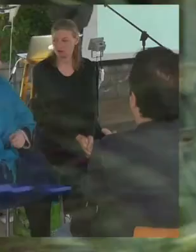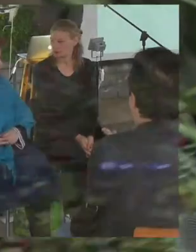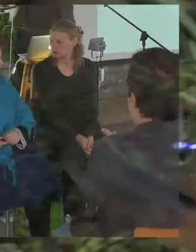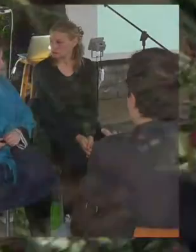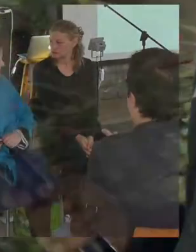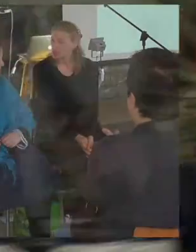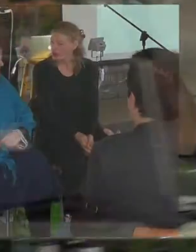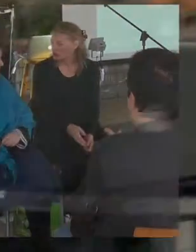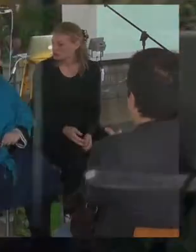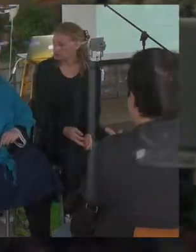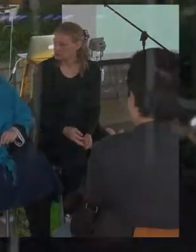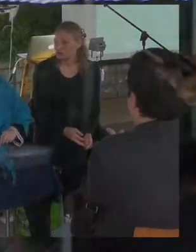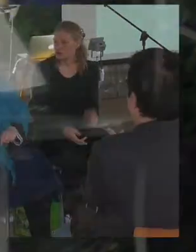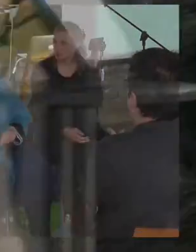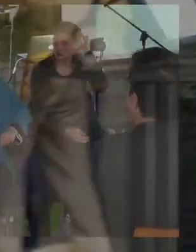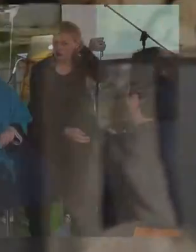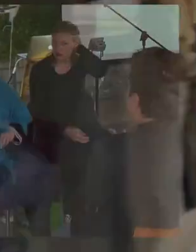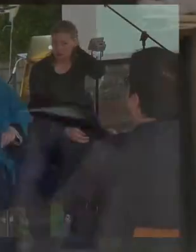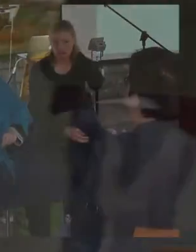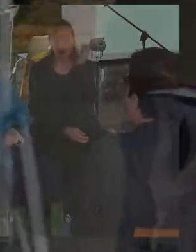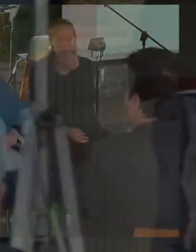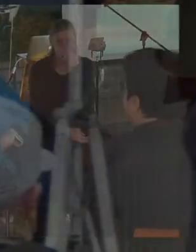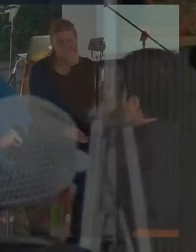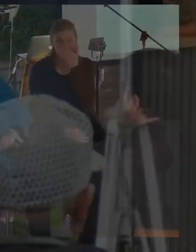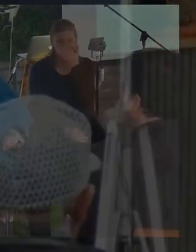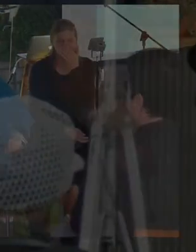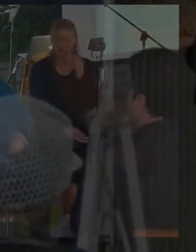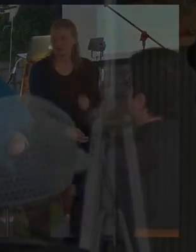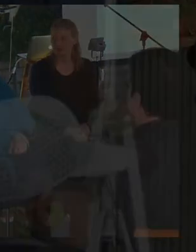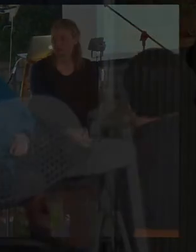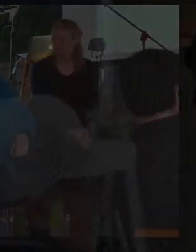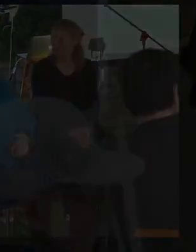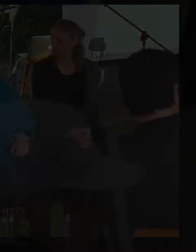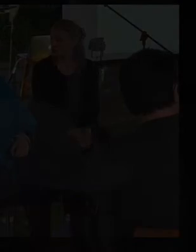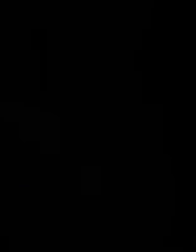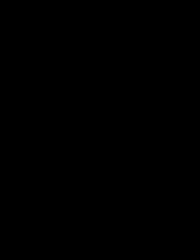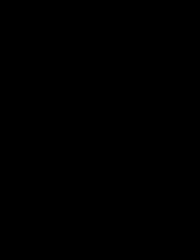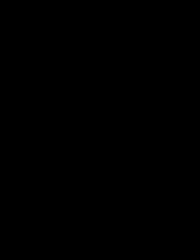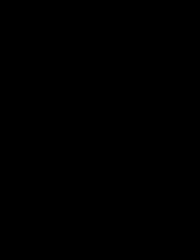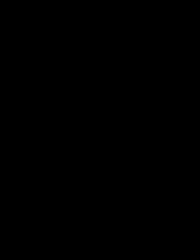Yeah.